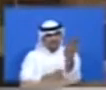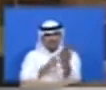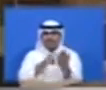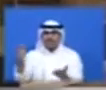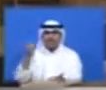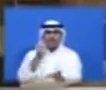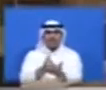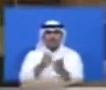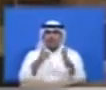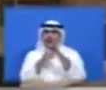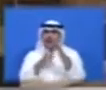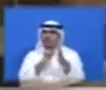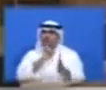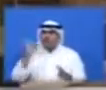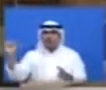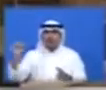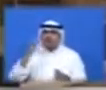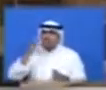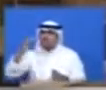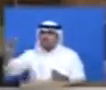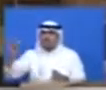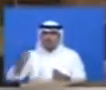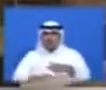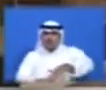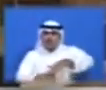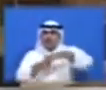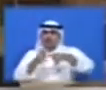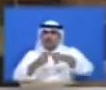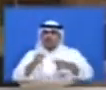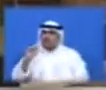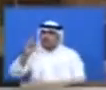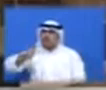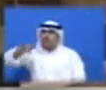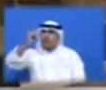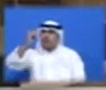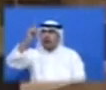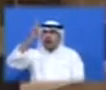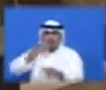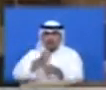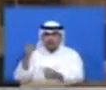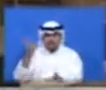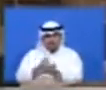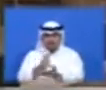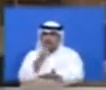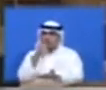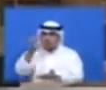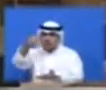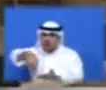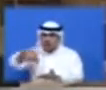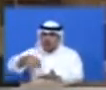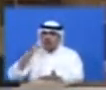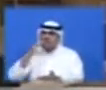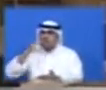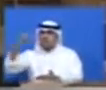هي يعني الامير اوصى فيها ان مجلس الوزراء يعطيها اولوية في خطط عملهم للمستقبل، فكانت منها